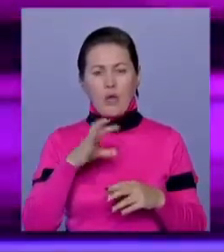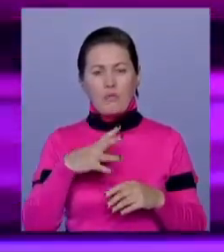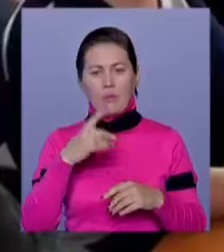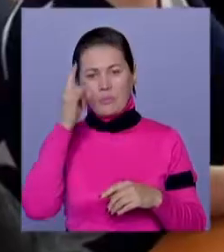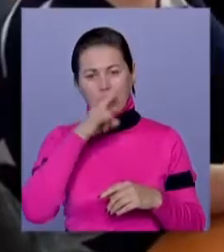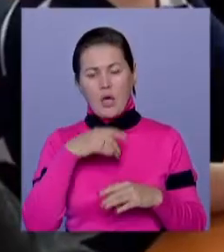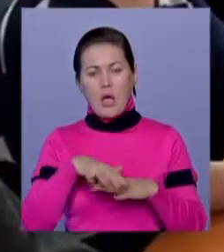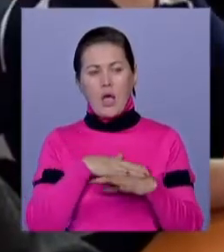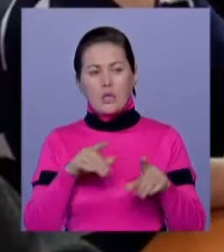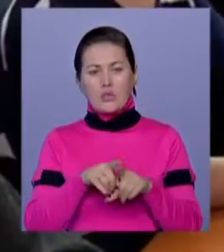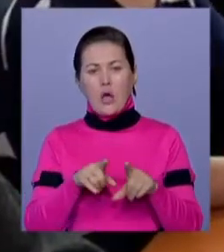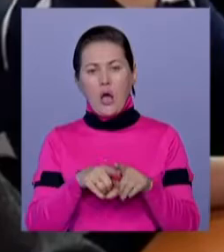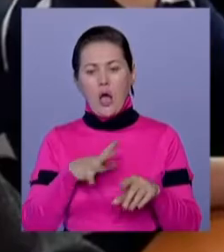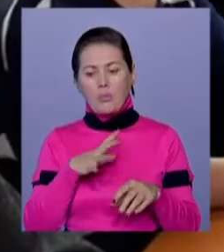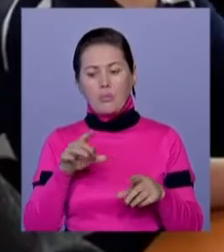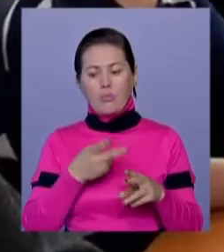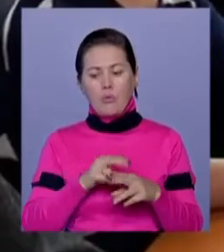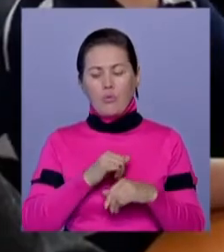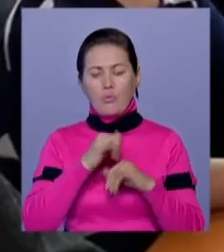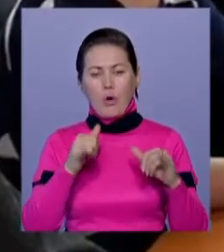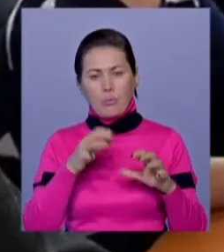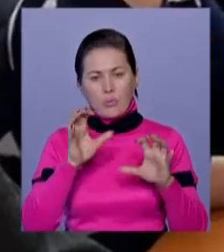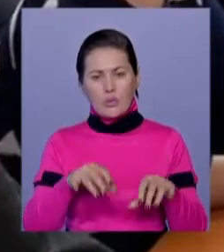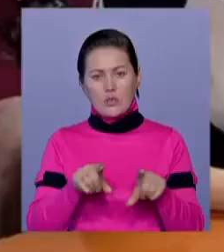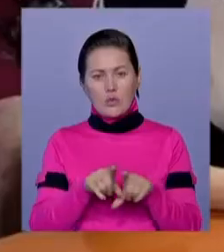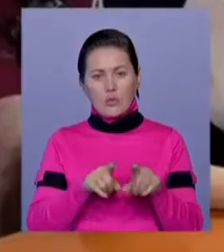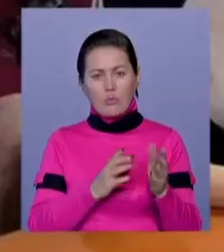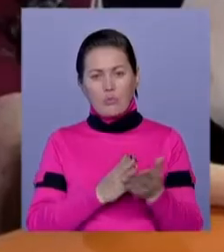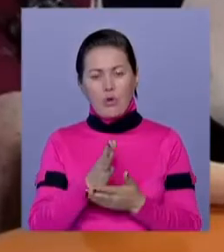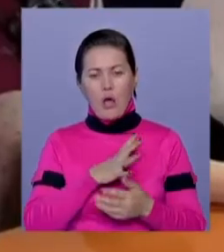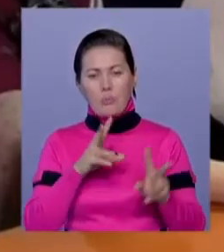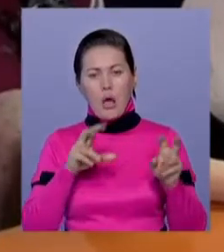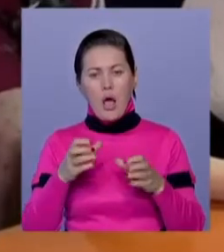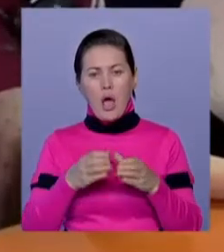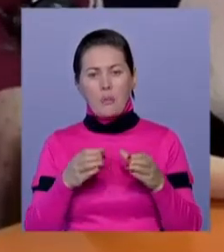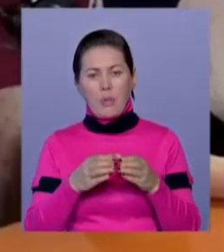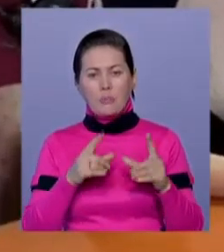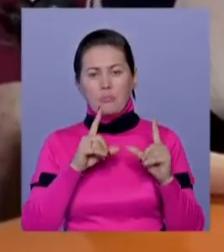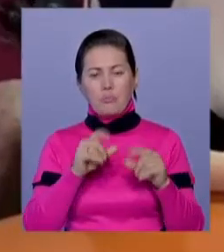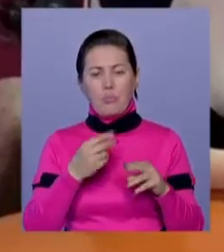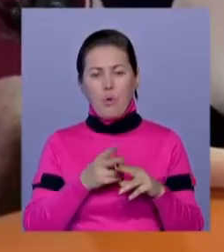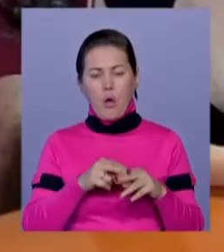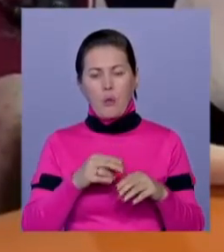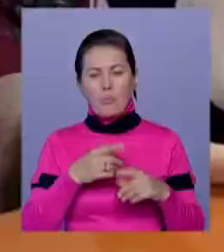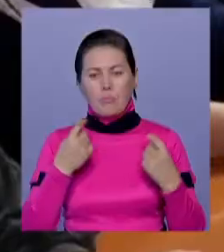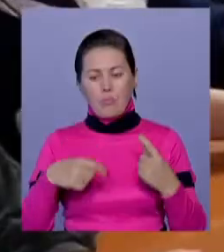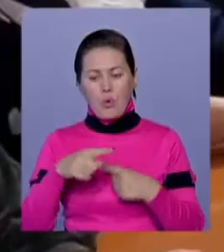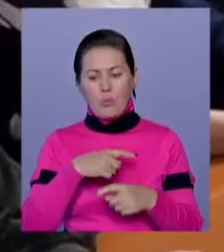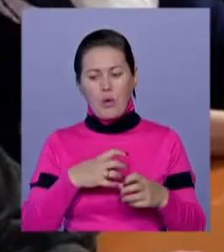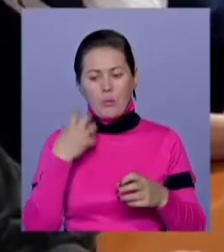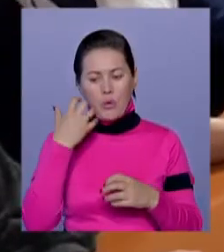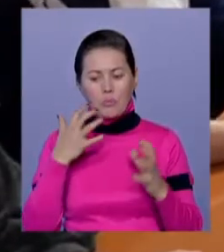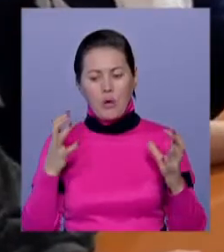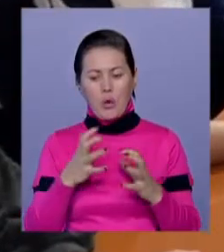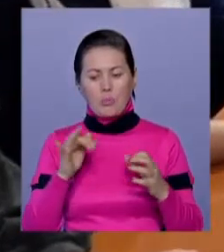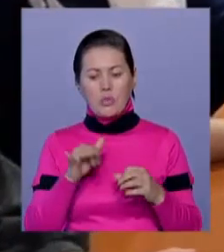Қазақстан халықтарының әл-ауқатын арттыру туралы президент жолдауын орындау аясында аталған компанияға барды. Бұл кәсіпорын көкөністерді сақтау